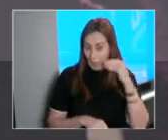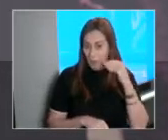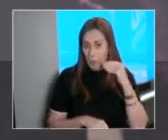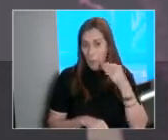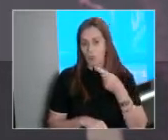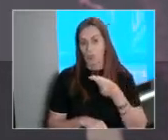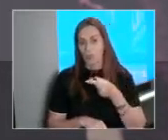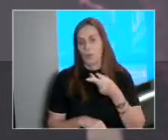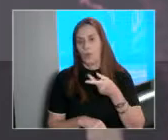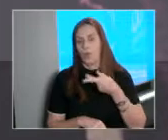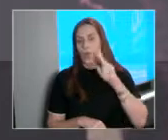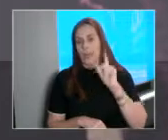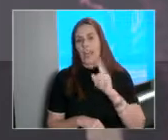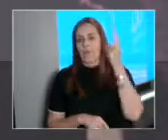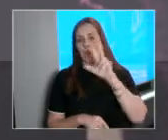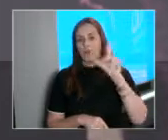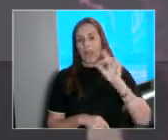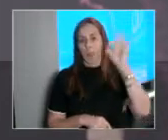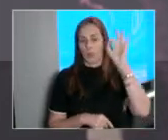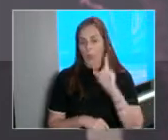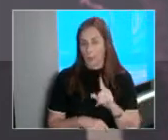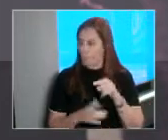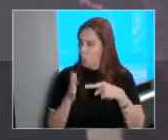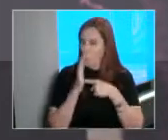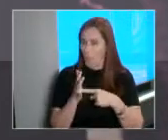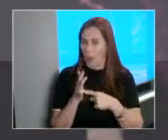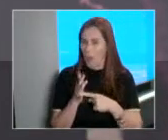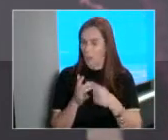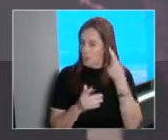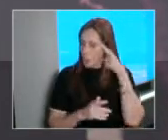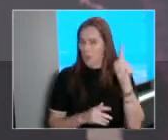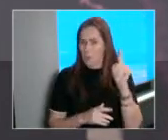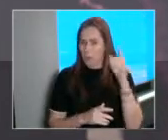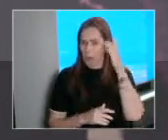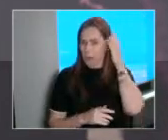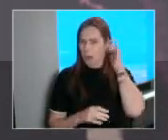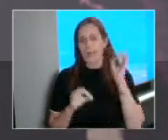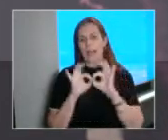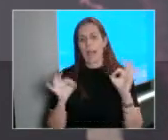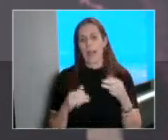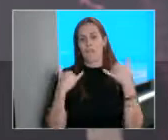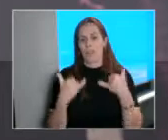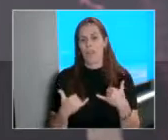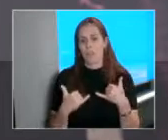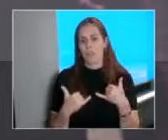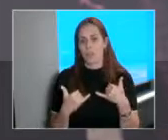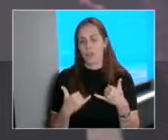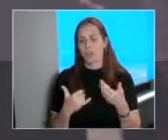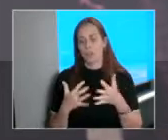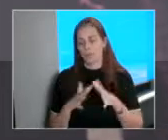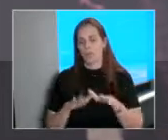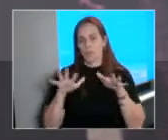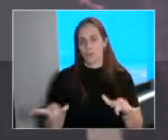למדת, גדל ב-31%. אז זאת דוגמה של איזשהו פה יוזמה שהתחילה, והיום היא, אתה יודע, היא